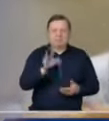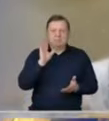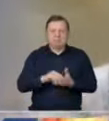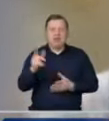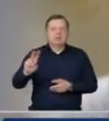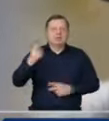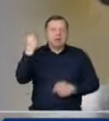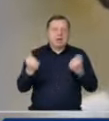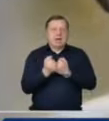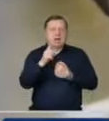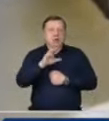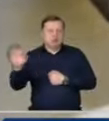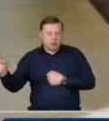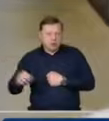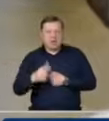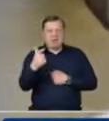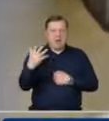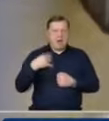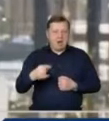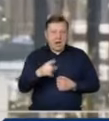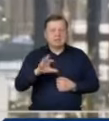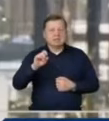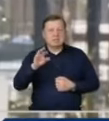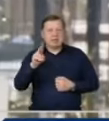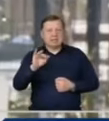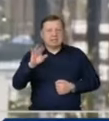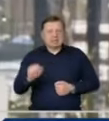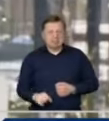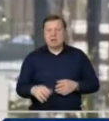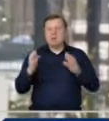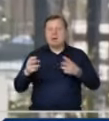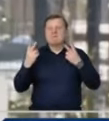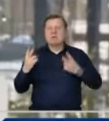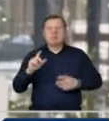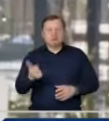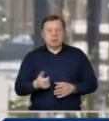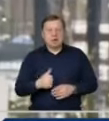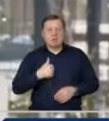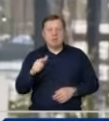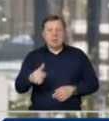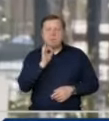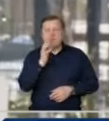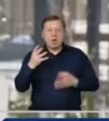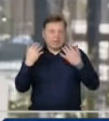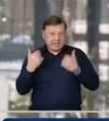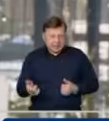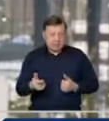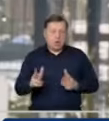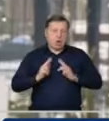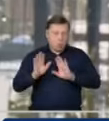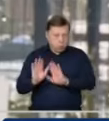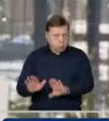przyjechał z krakowskiego zoo. To dwuletni tygrys syberyjski. Teraz bardzo ważne jest, aby ten młody tygrys